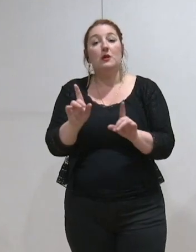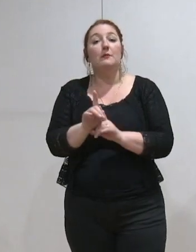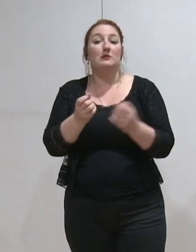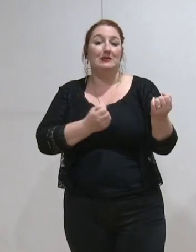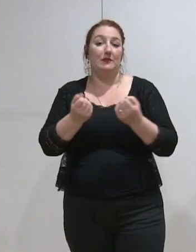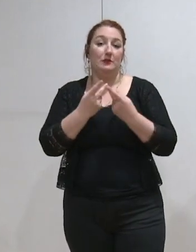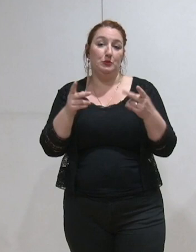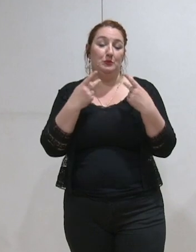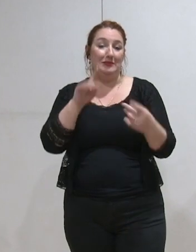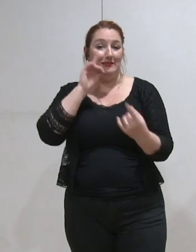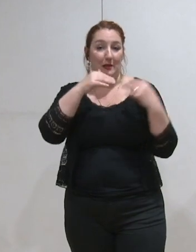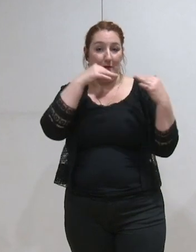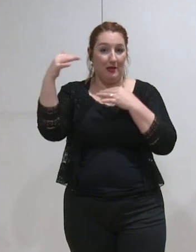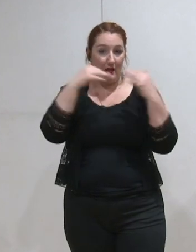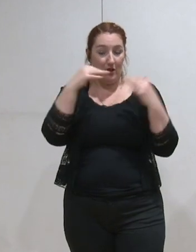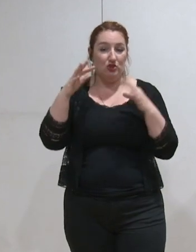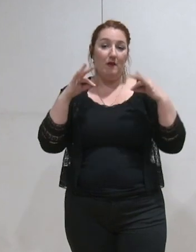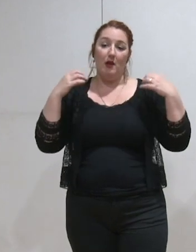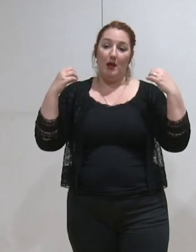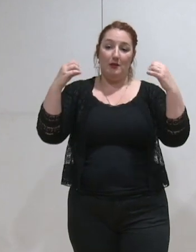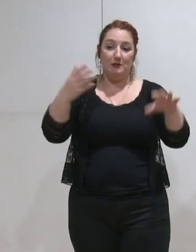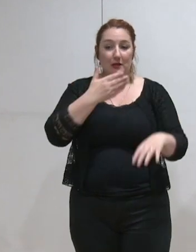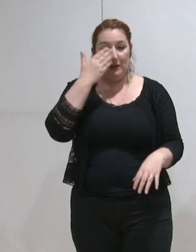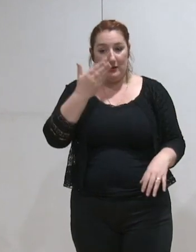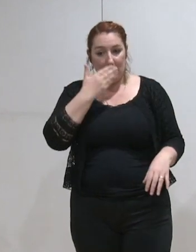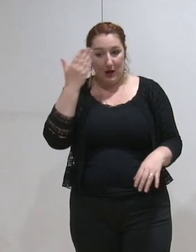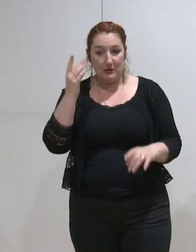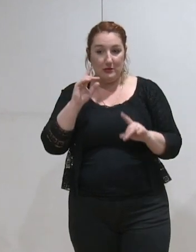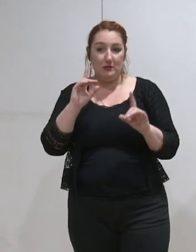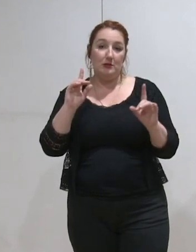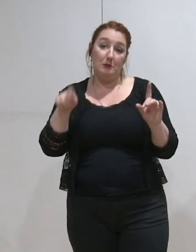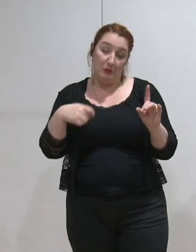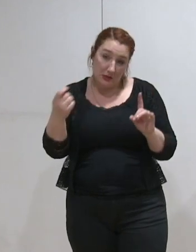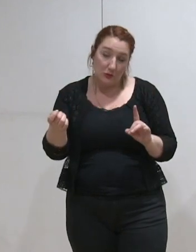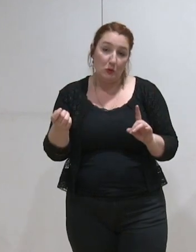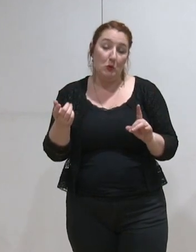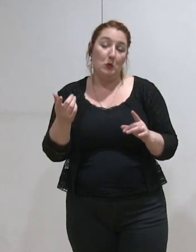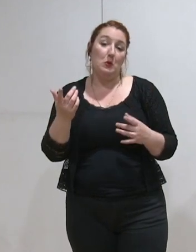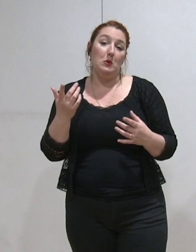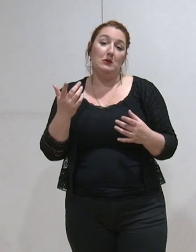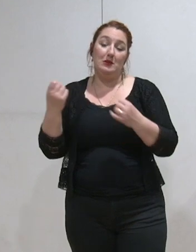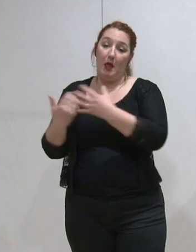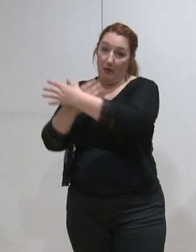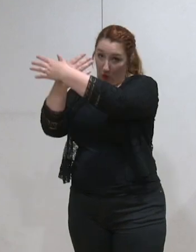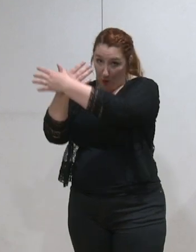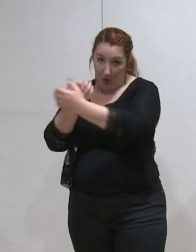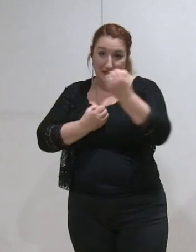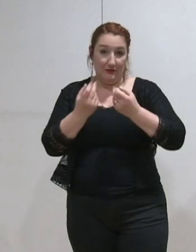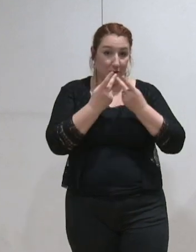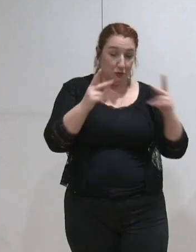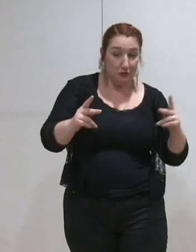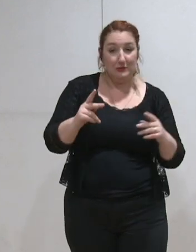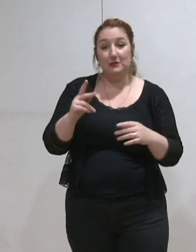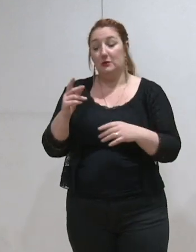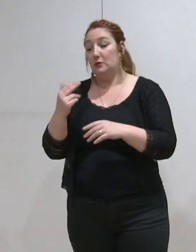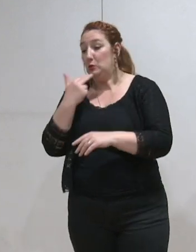public de l'énergie portant sur l'électricité et le gaz est un enjeu à la fois de métropole un enjeu de service public qui est un enjeu